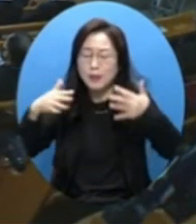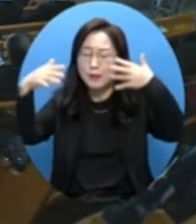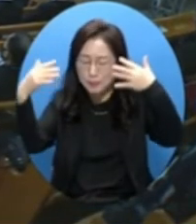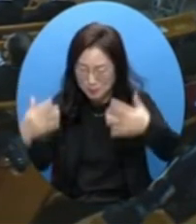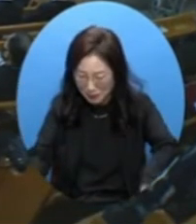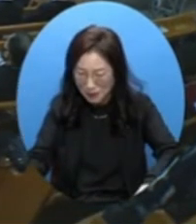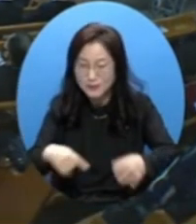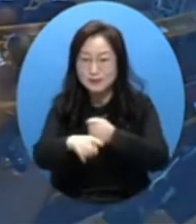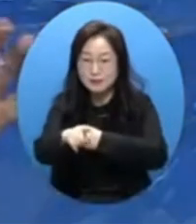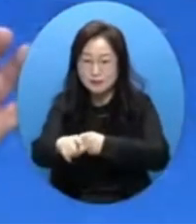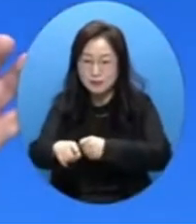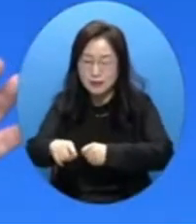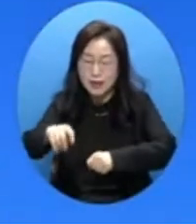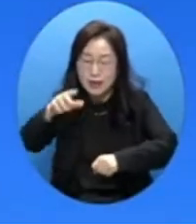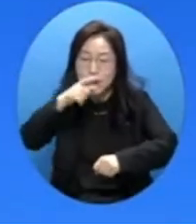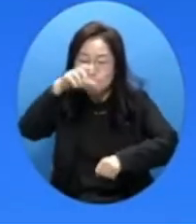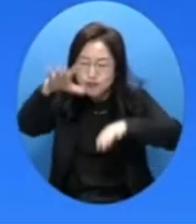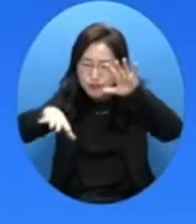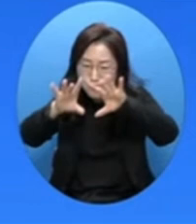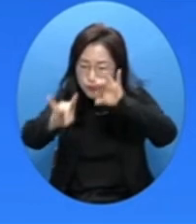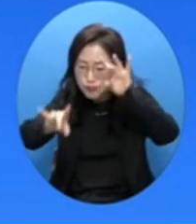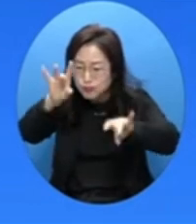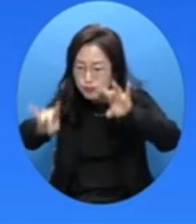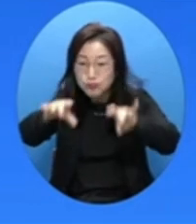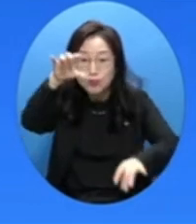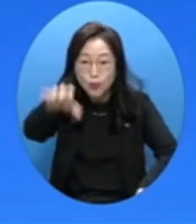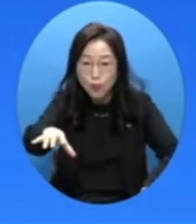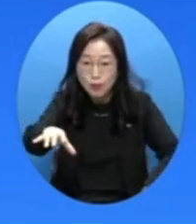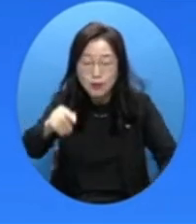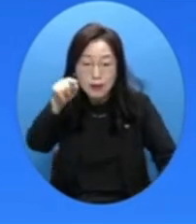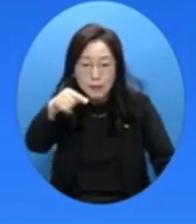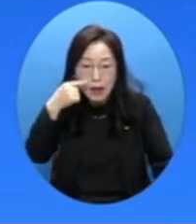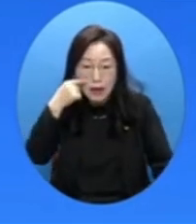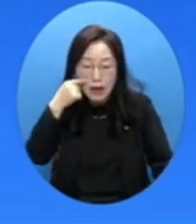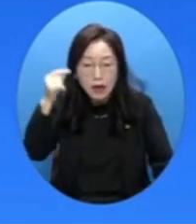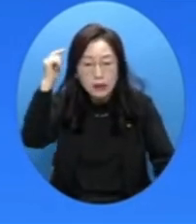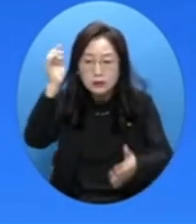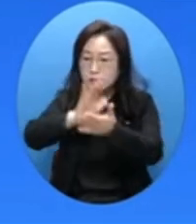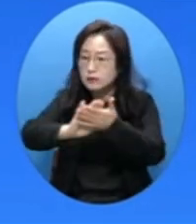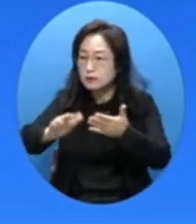것은 생명체가 존재하지 않습니다. 그 어디도 편히 쉴 곳이 없습니다.